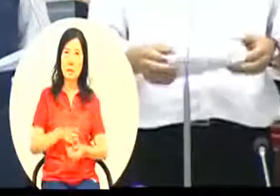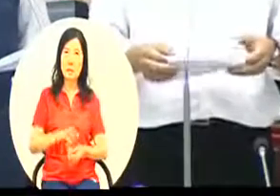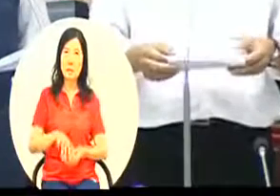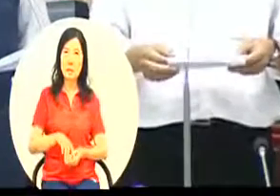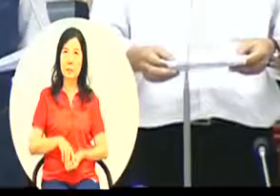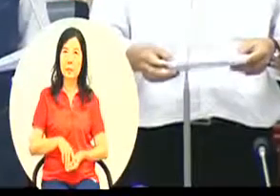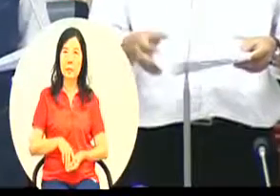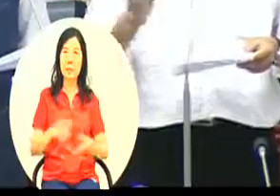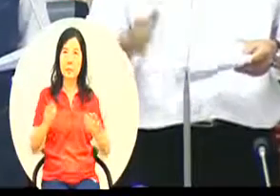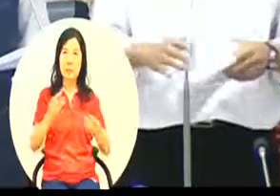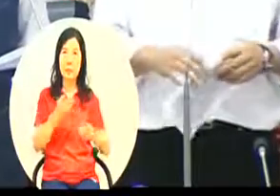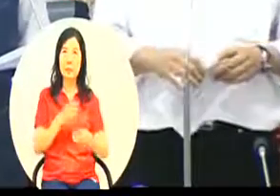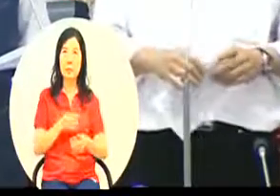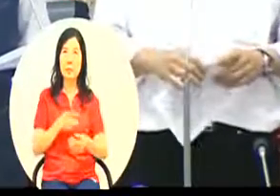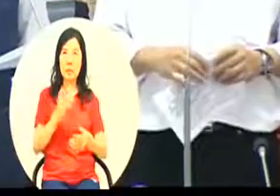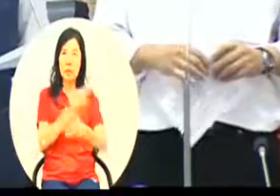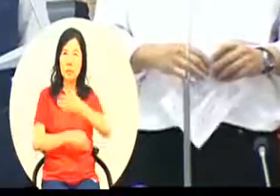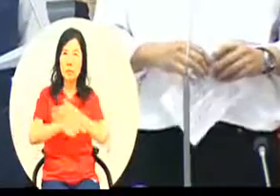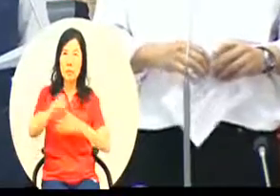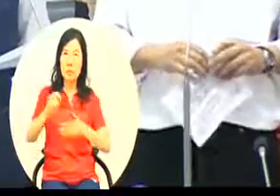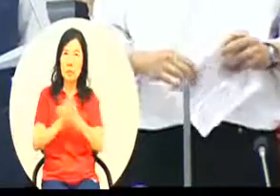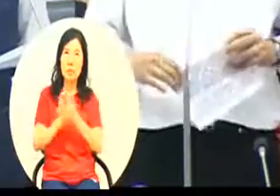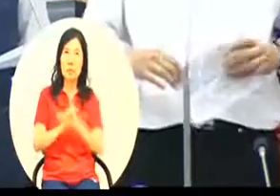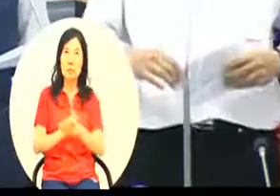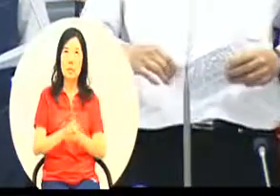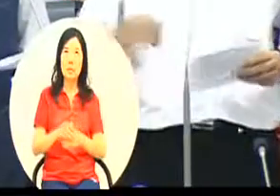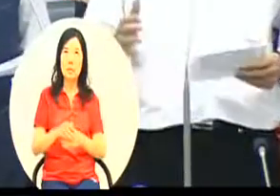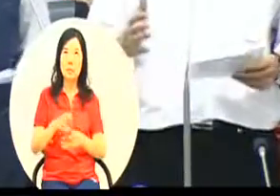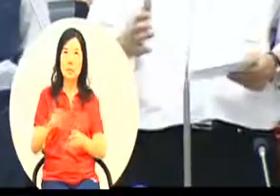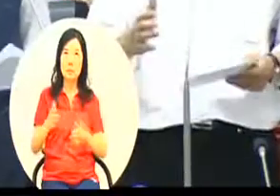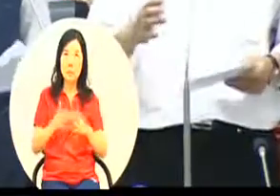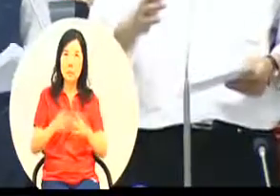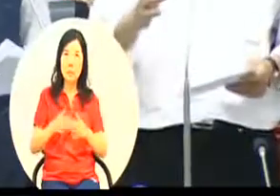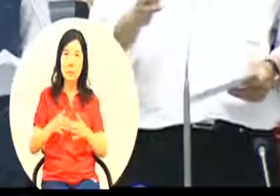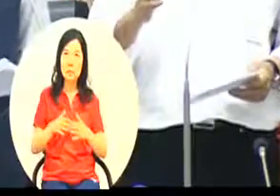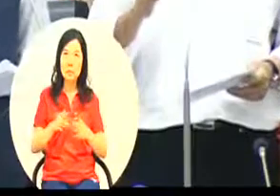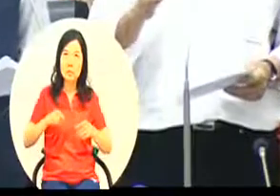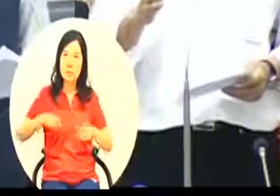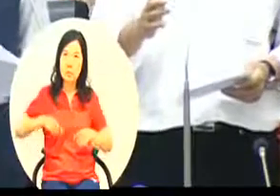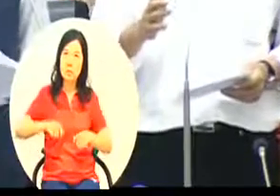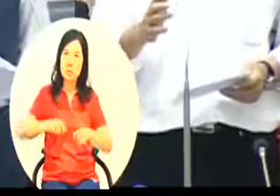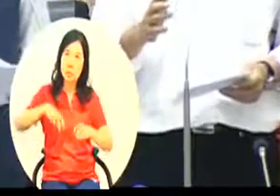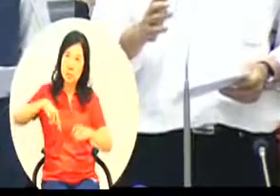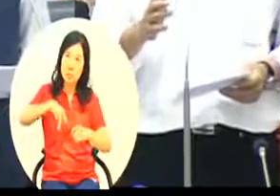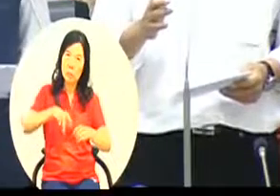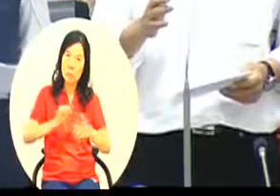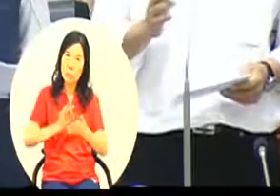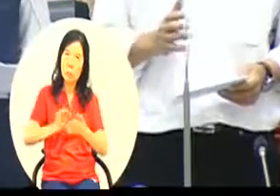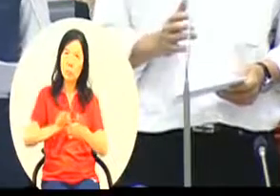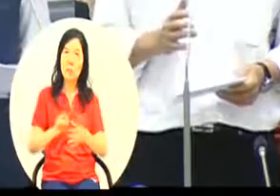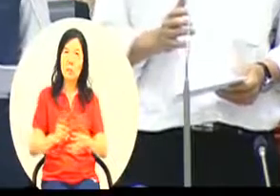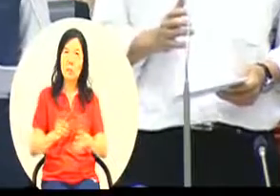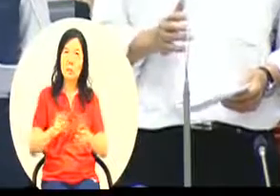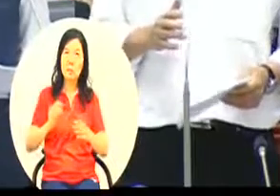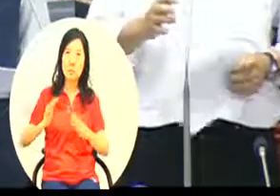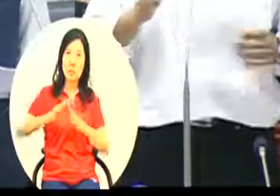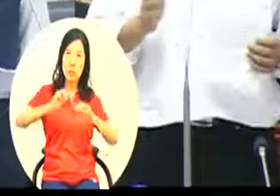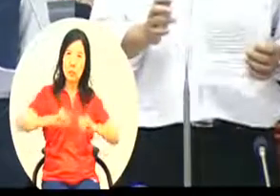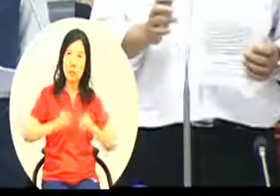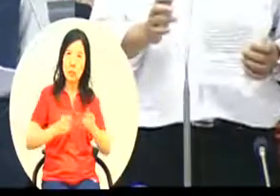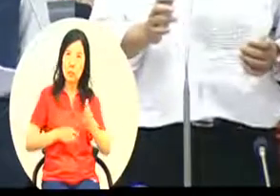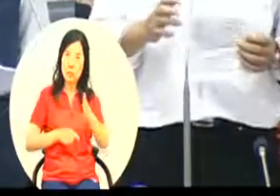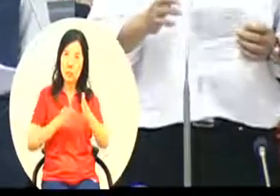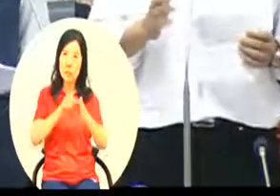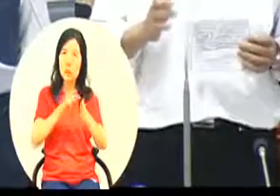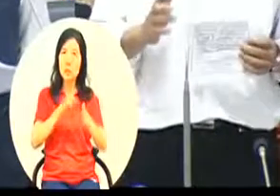个身心障碍的朋友，他们要通行哈，如果是要使用这个富康巴士，它有一